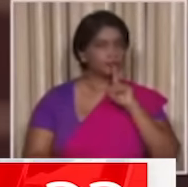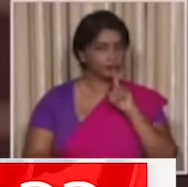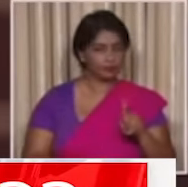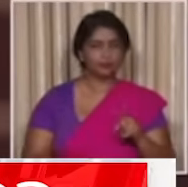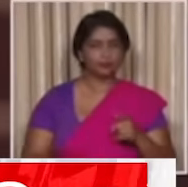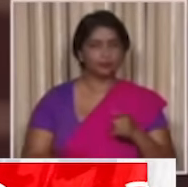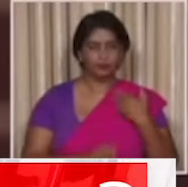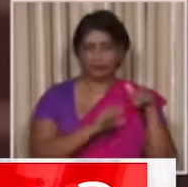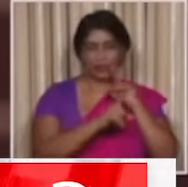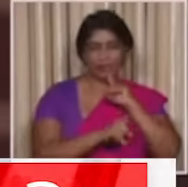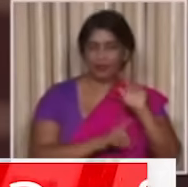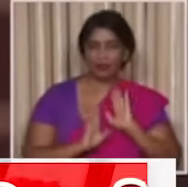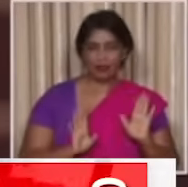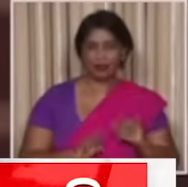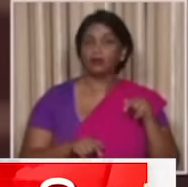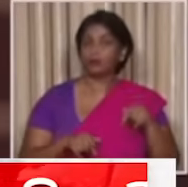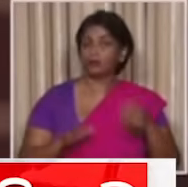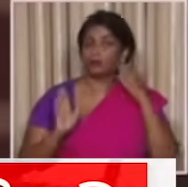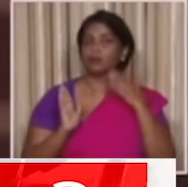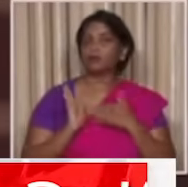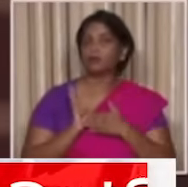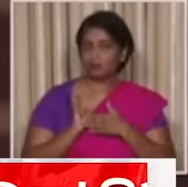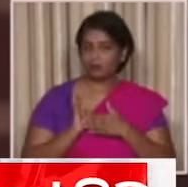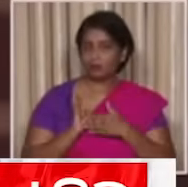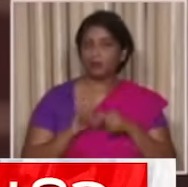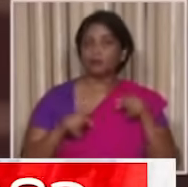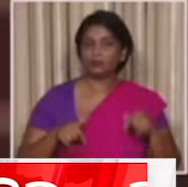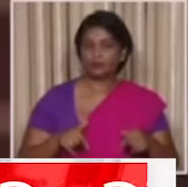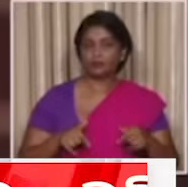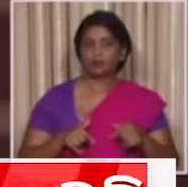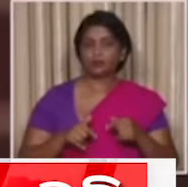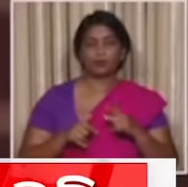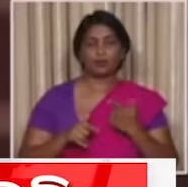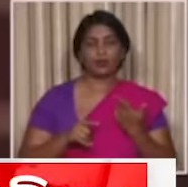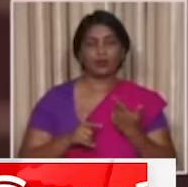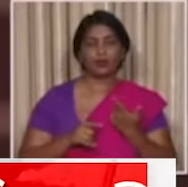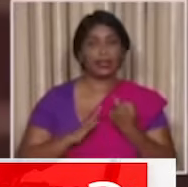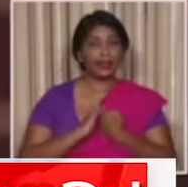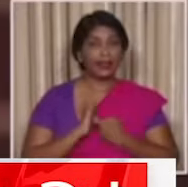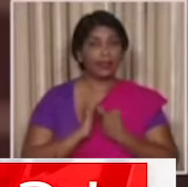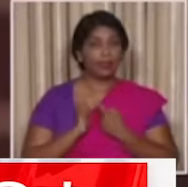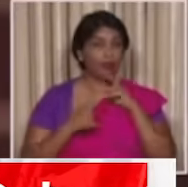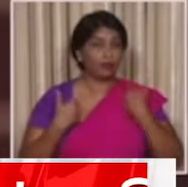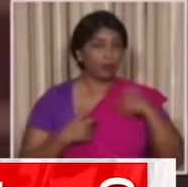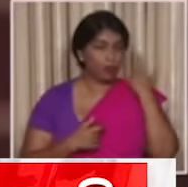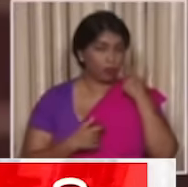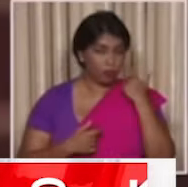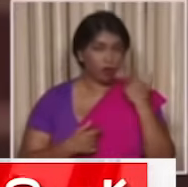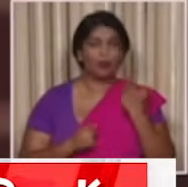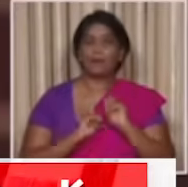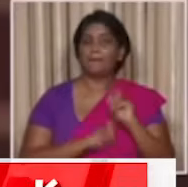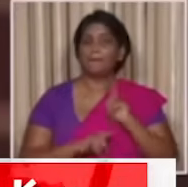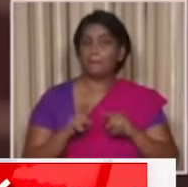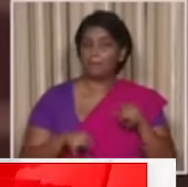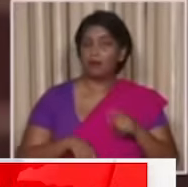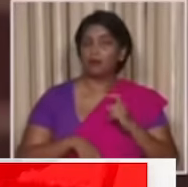කරා. මම ඒකට මැදිහත් වෙන්නේ නැහැ. මේ කාරණාව පිළිබඳව මෙතන ඉන්න නීති පිළිබඳ අවබෝධයක් තියෙන අයත්